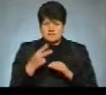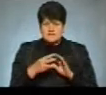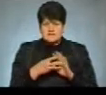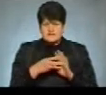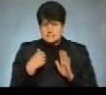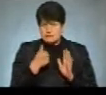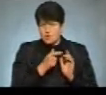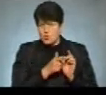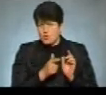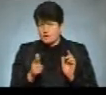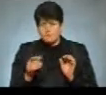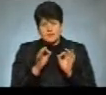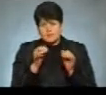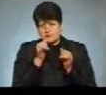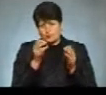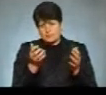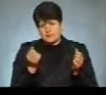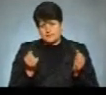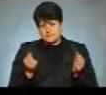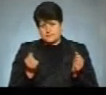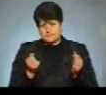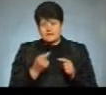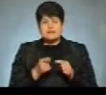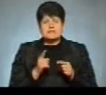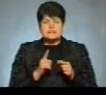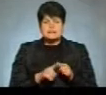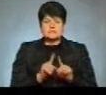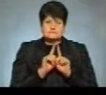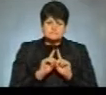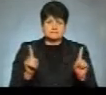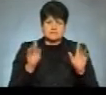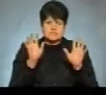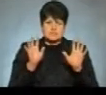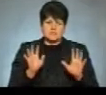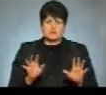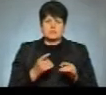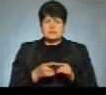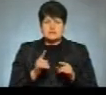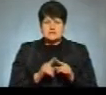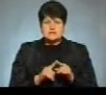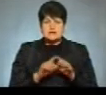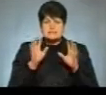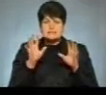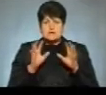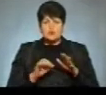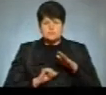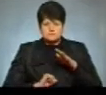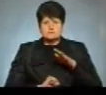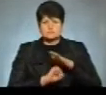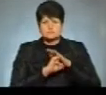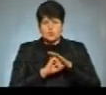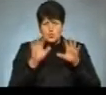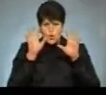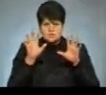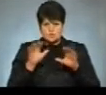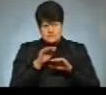років і ніяк не приймуть. Це неординарний закон. Це закон, фундаментальний закон